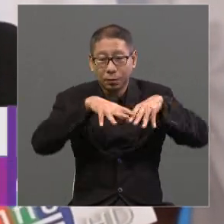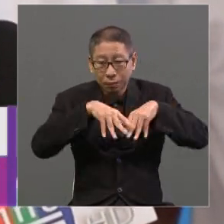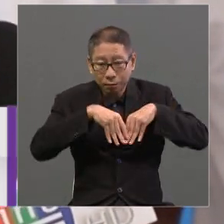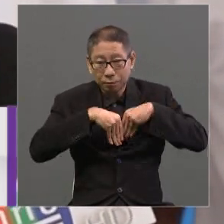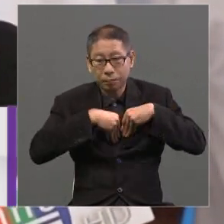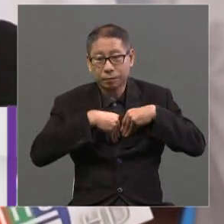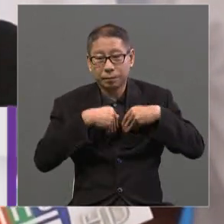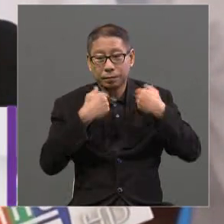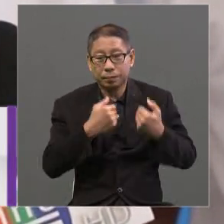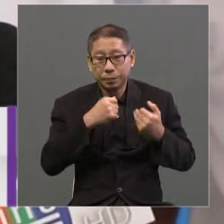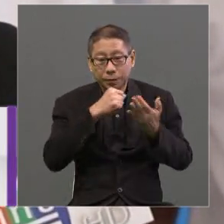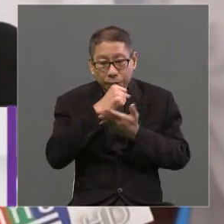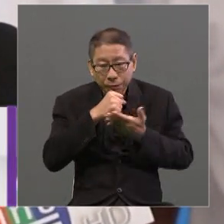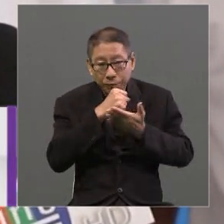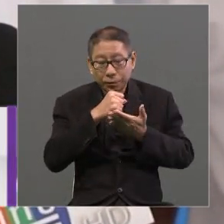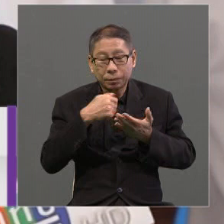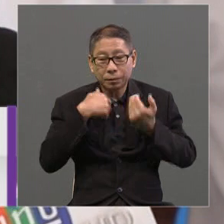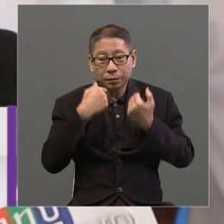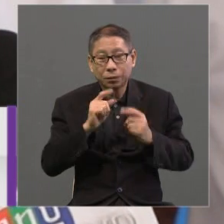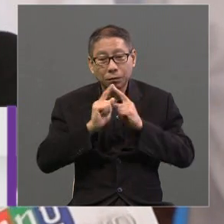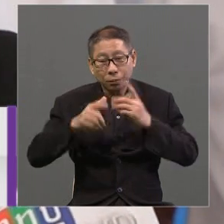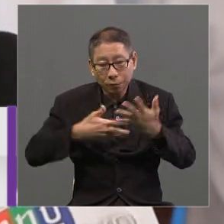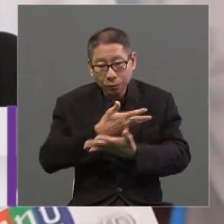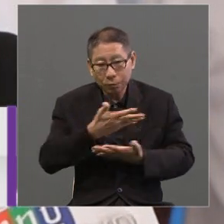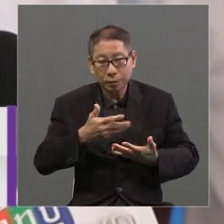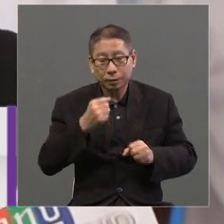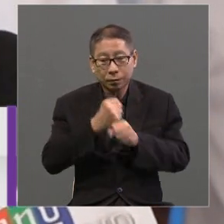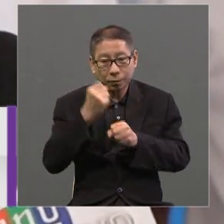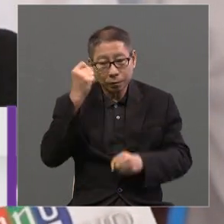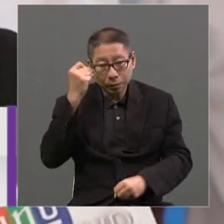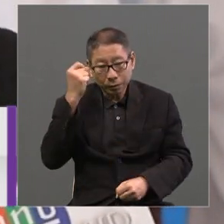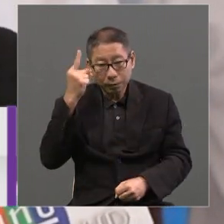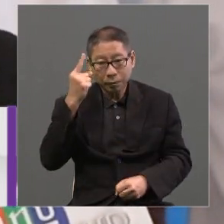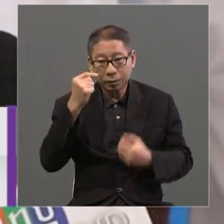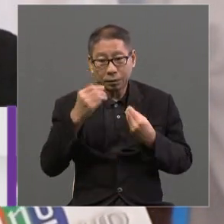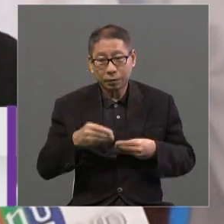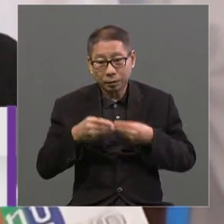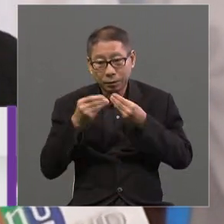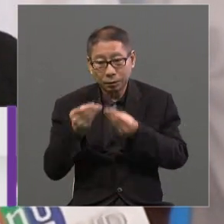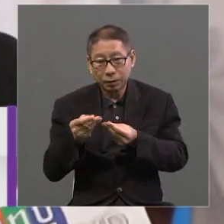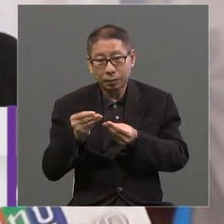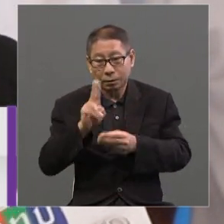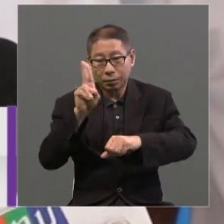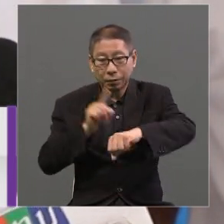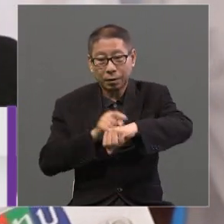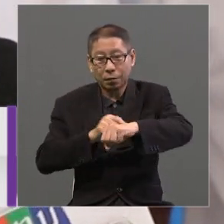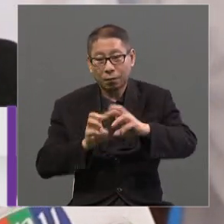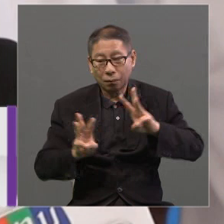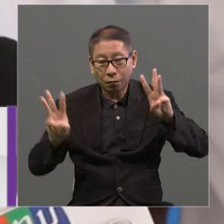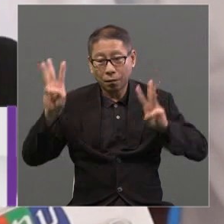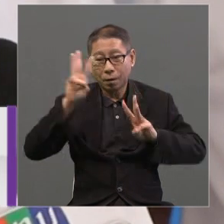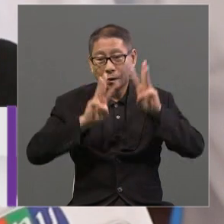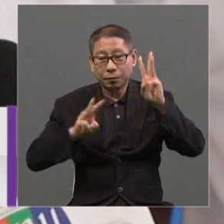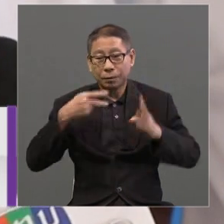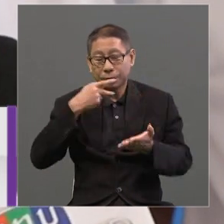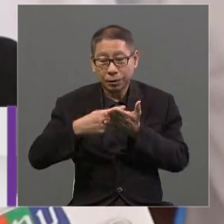ครับเน้นทำความเข้าใจพูดคุยแล้วก็ที่สำคัญที่สุดเราพยายามให้เขาให้เวลาว่างให้เกิดประโยชน์ในการส่งเสริมอา